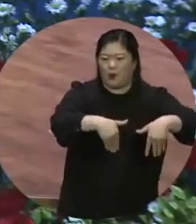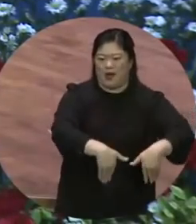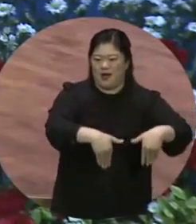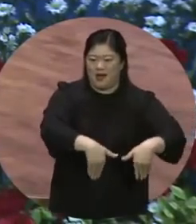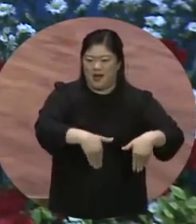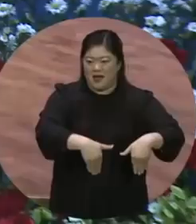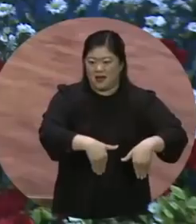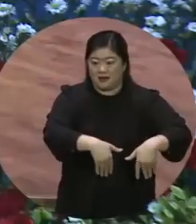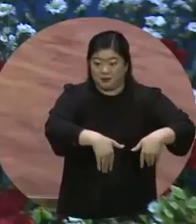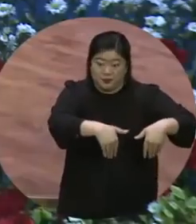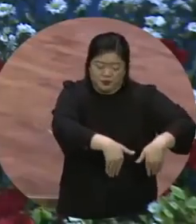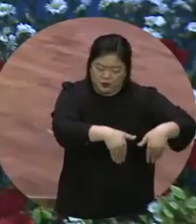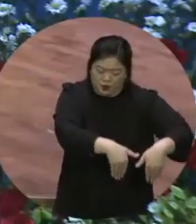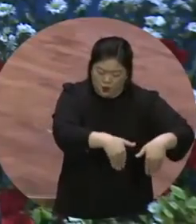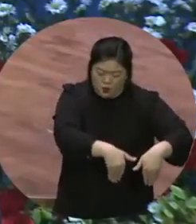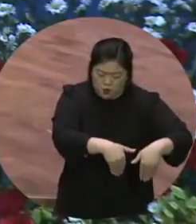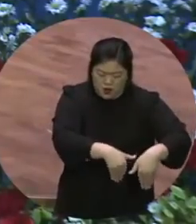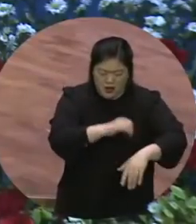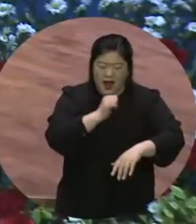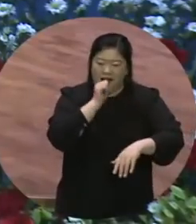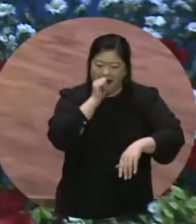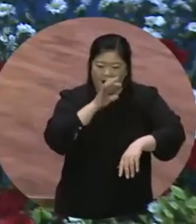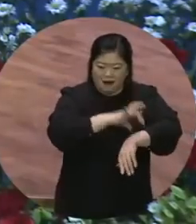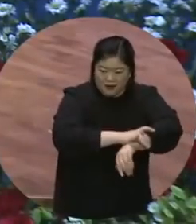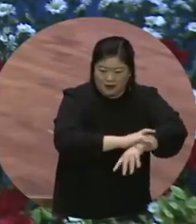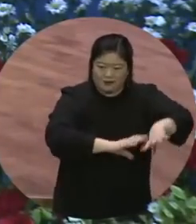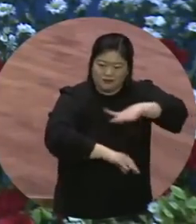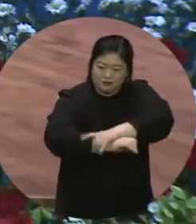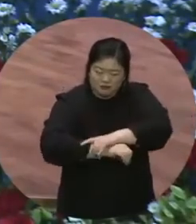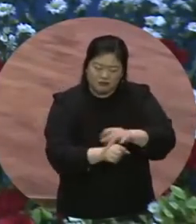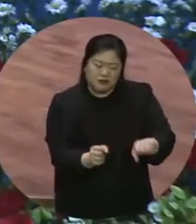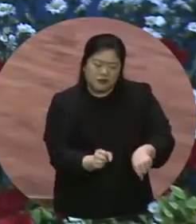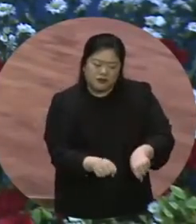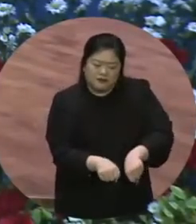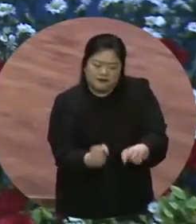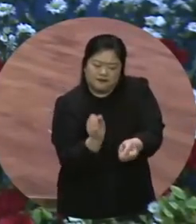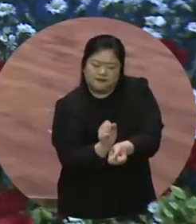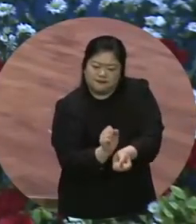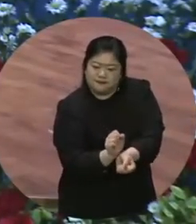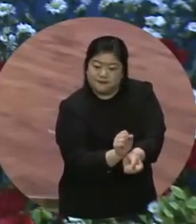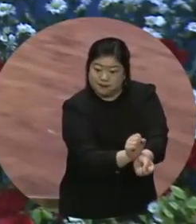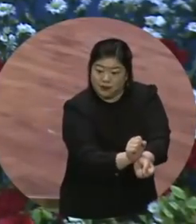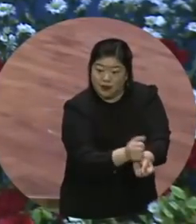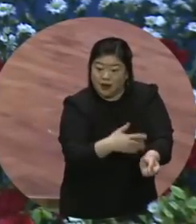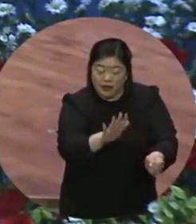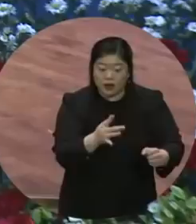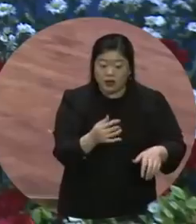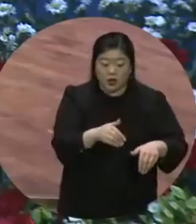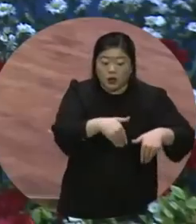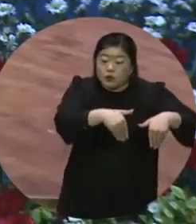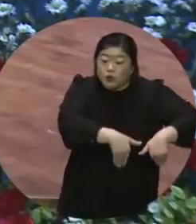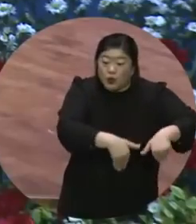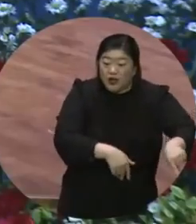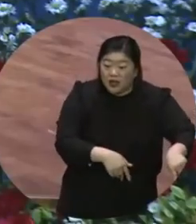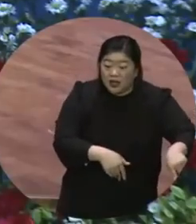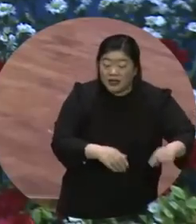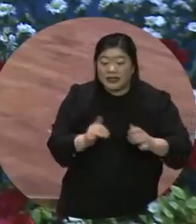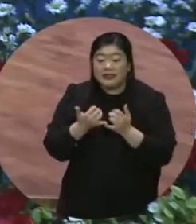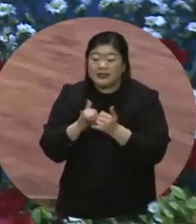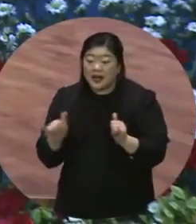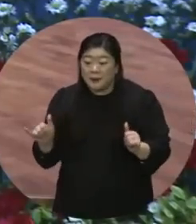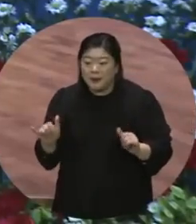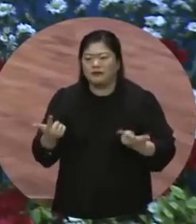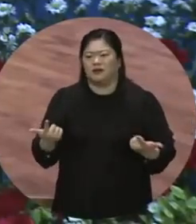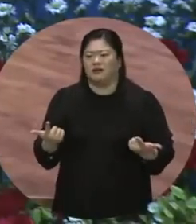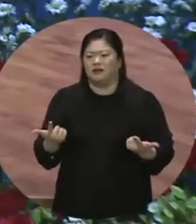노예들. 노예들이 있었는데, 이 노예들을, 노예는 어떤 존재냐? 인간이 아니에요. 물건이에요, 물건. 재산